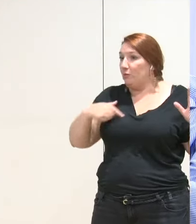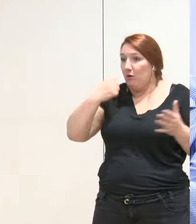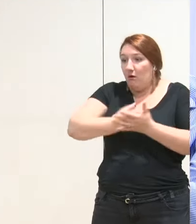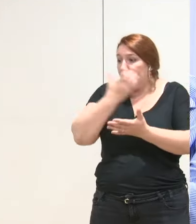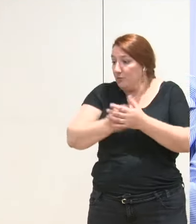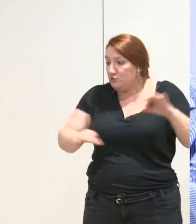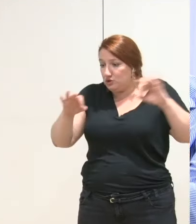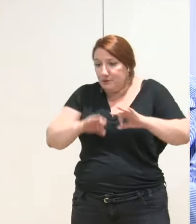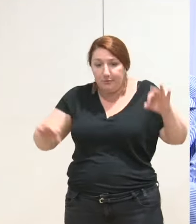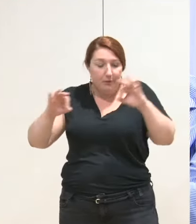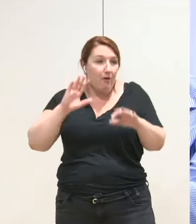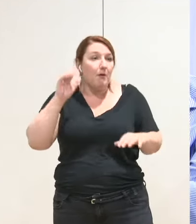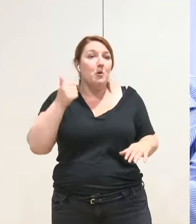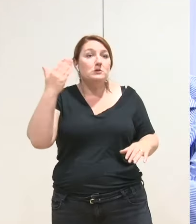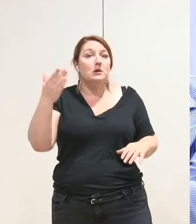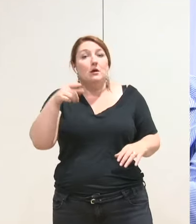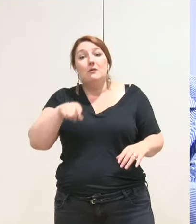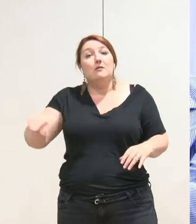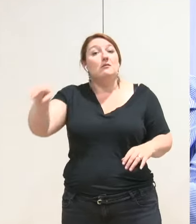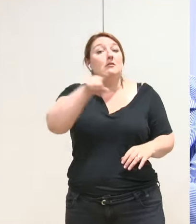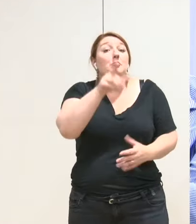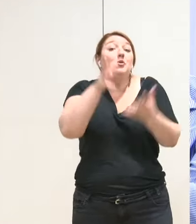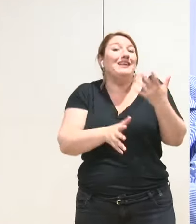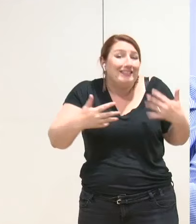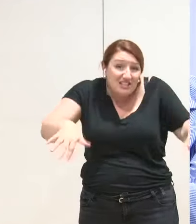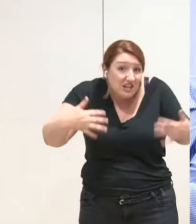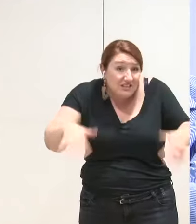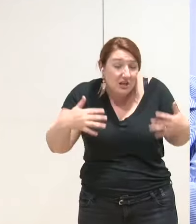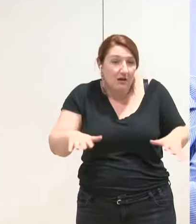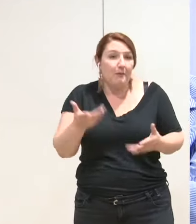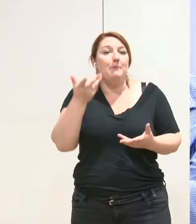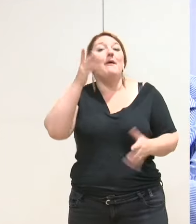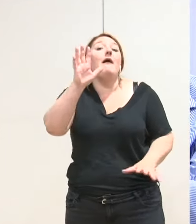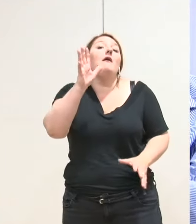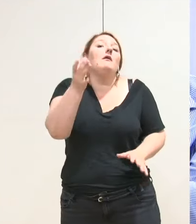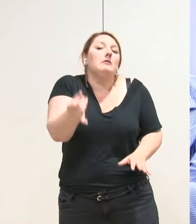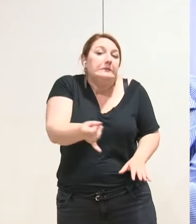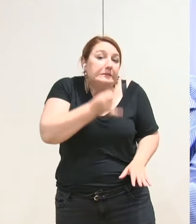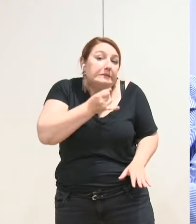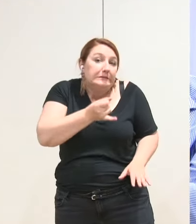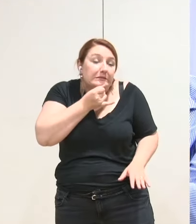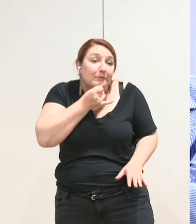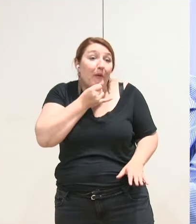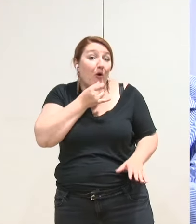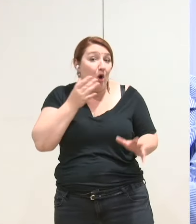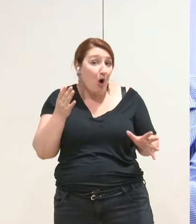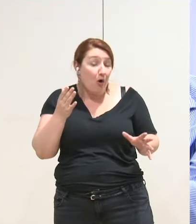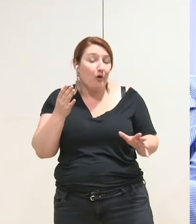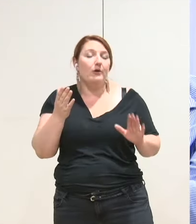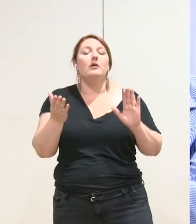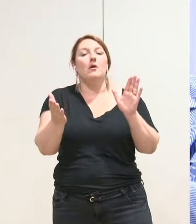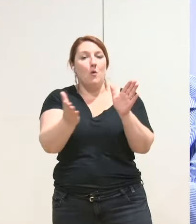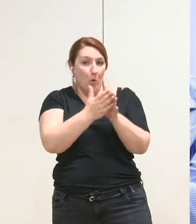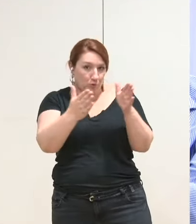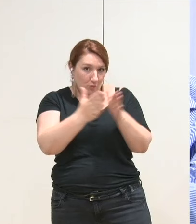d'information donc si vous ne l'avez déjà fait peut-être l'avez-vous fait si vous ne l'avez déjà fait nous demandons